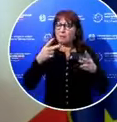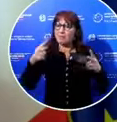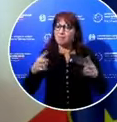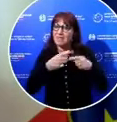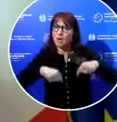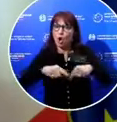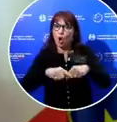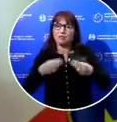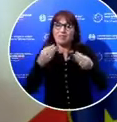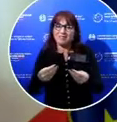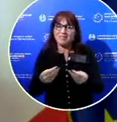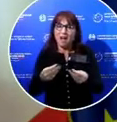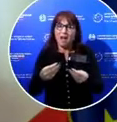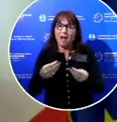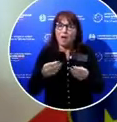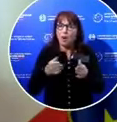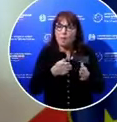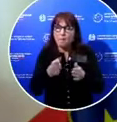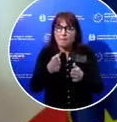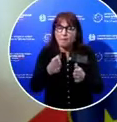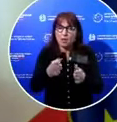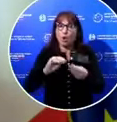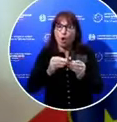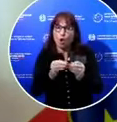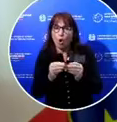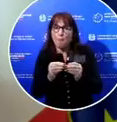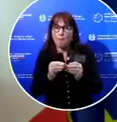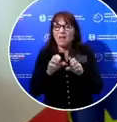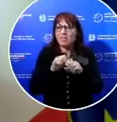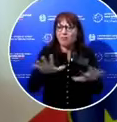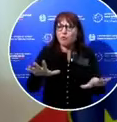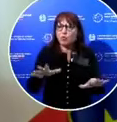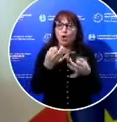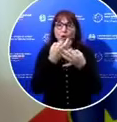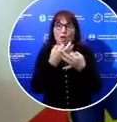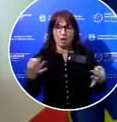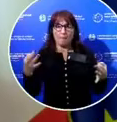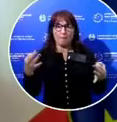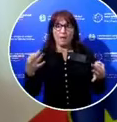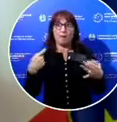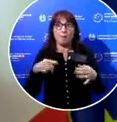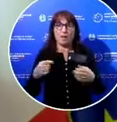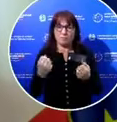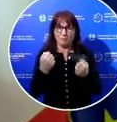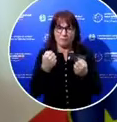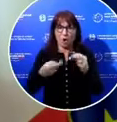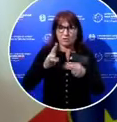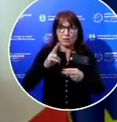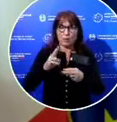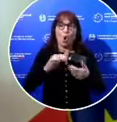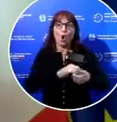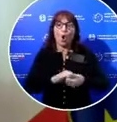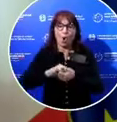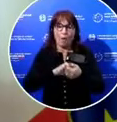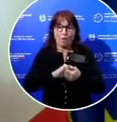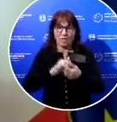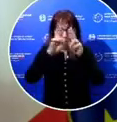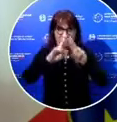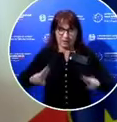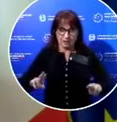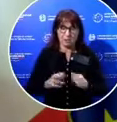linee guida, promuovere il confronto e la diffusione di buone prassi e rafforzare la cooperazione internazionale. Il